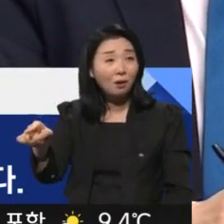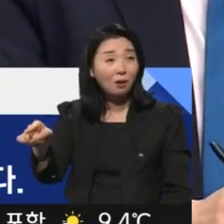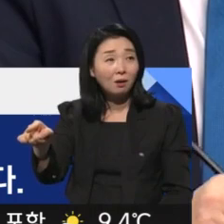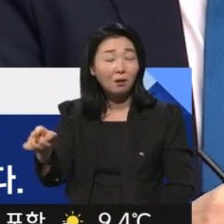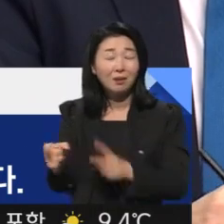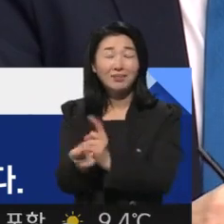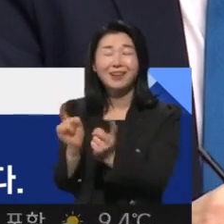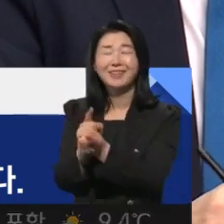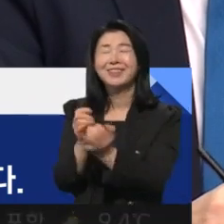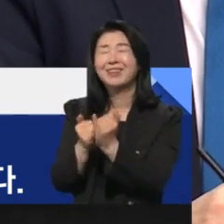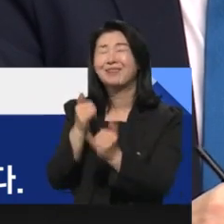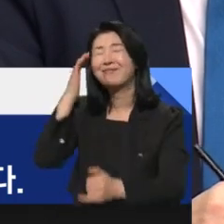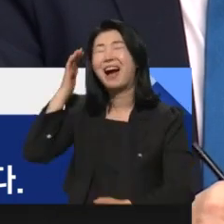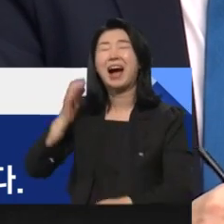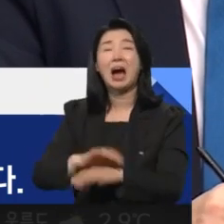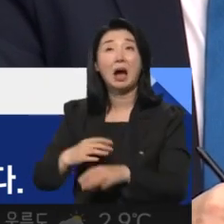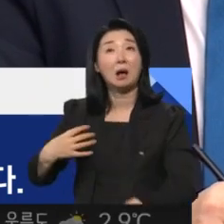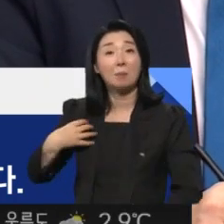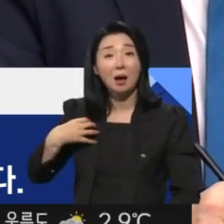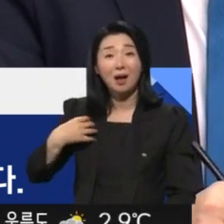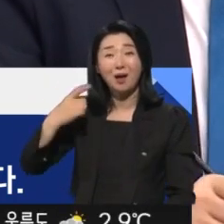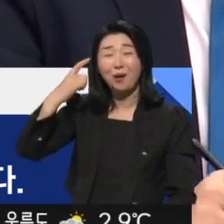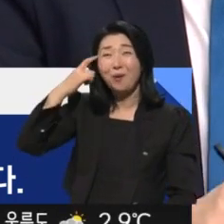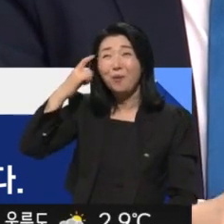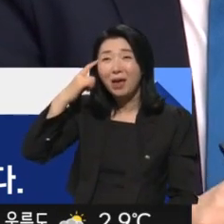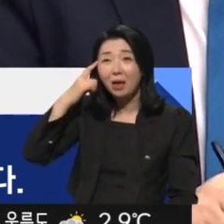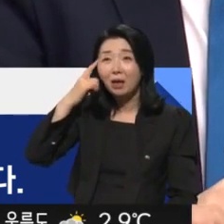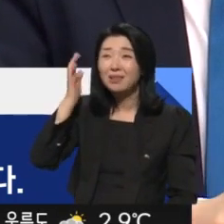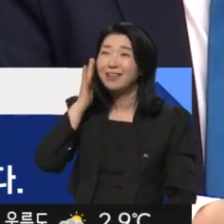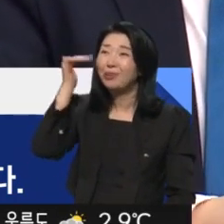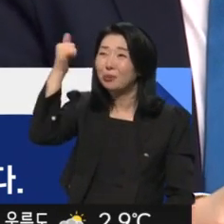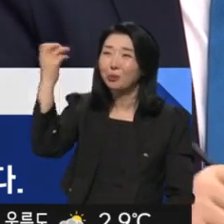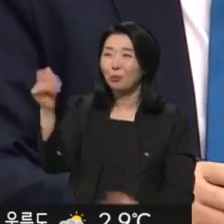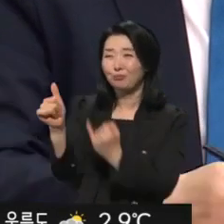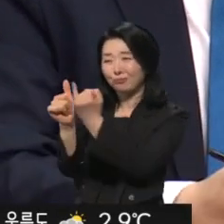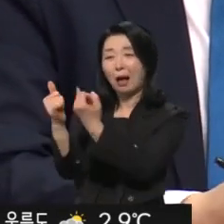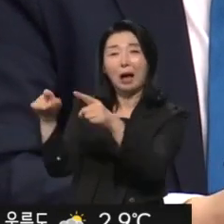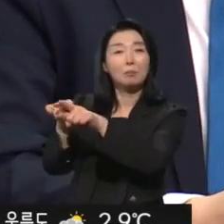대리인을 자처하며 신성 불가침의 김건희 영역을 만들고 있습니다.